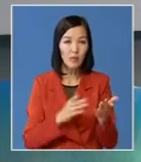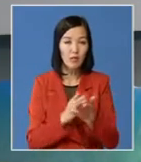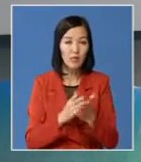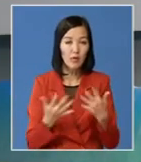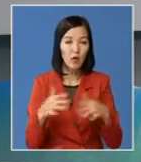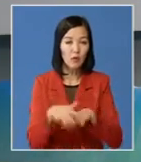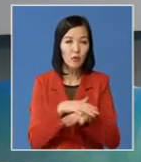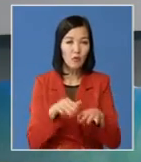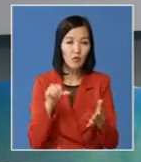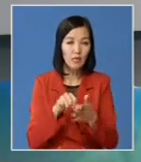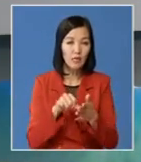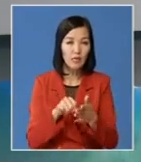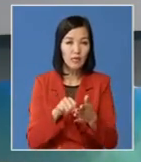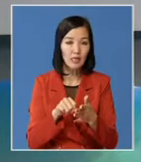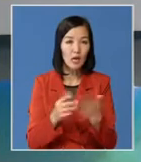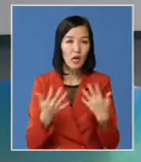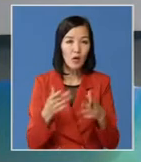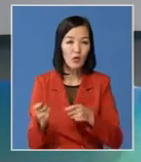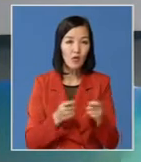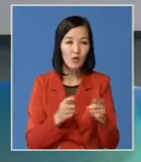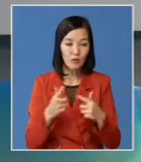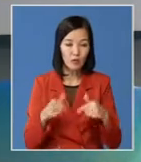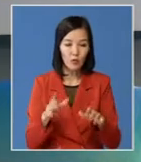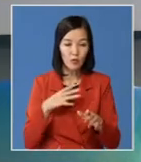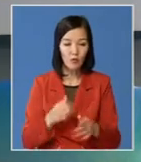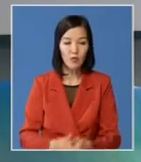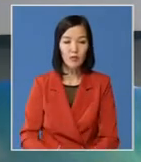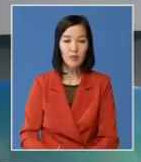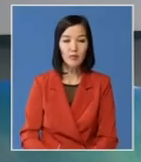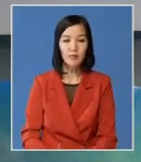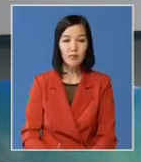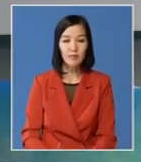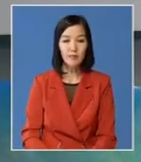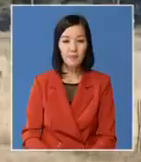ауыл тұрғындары қатысты. Игі бастамаға ауыл әкімдігі ұйытқы болған.